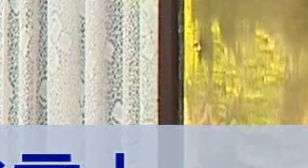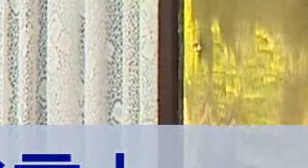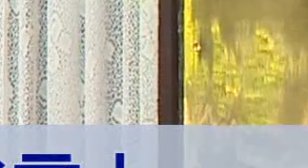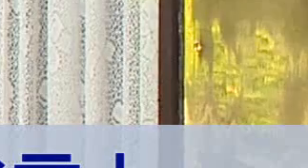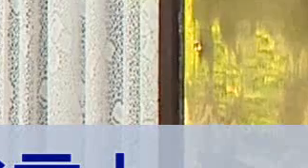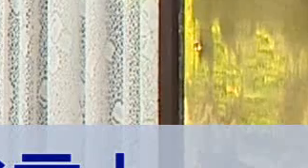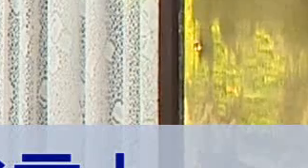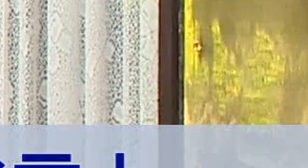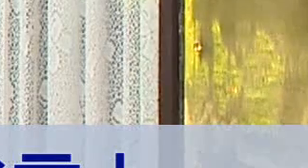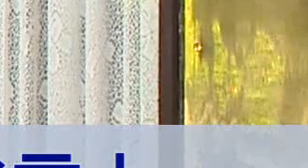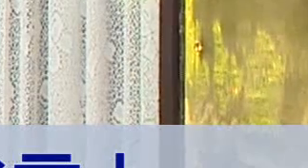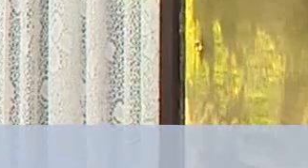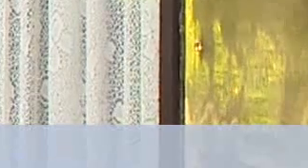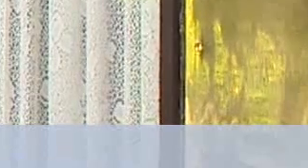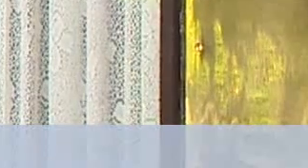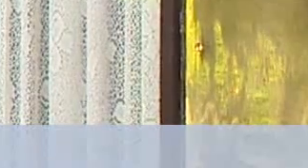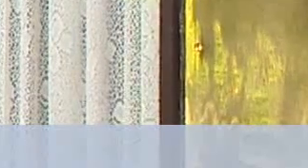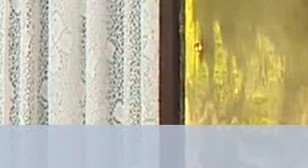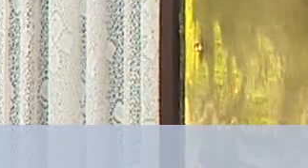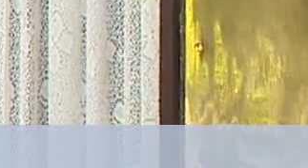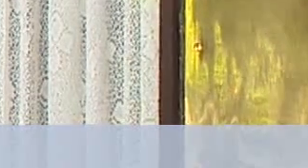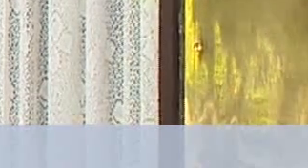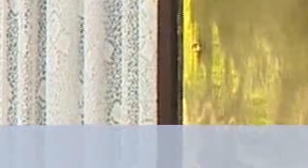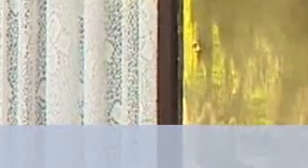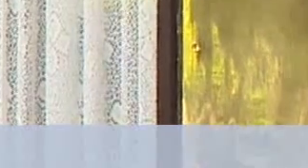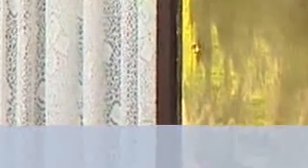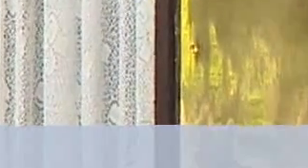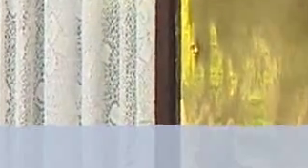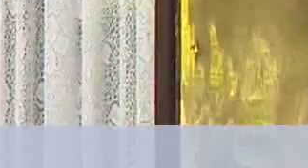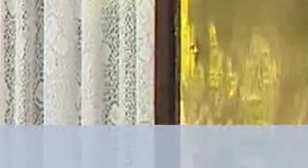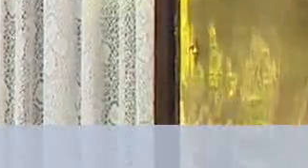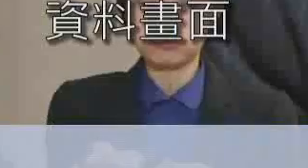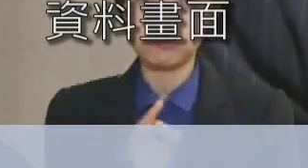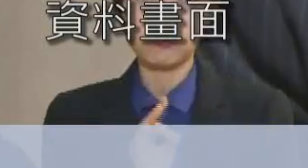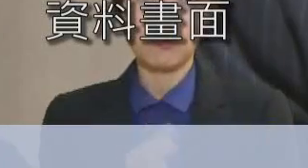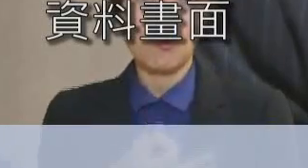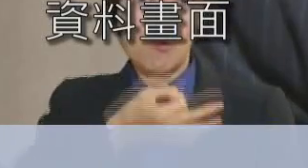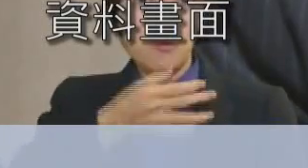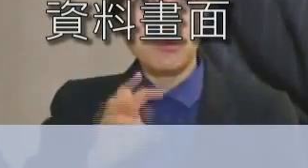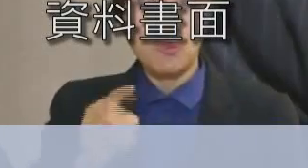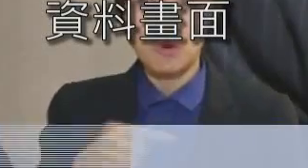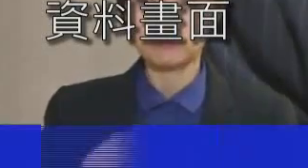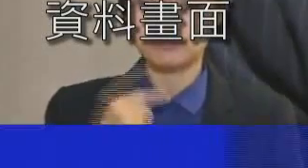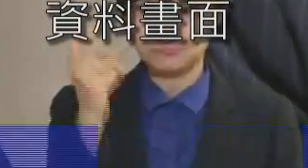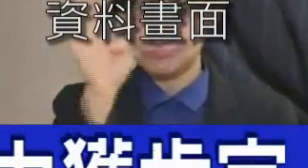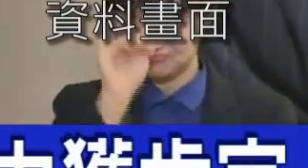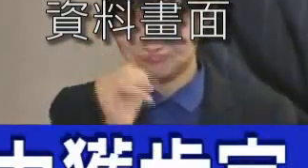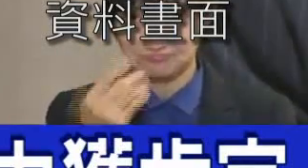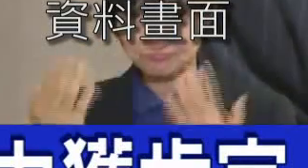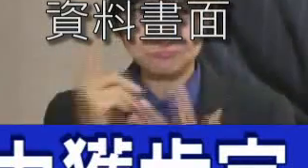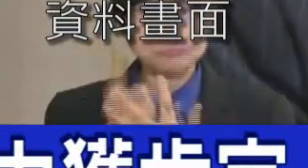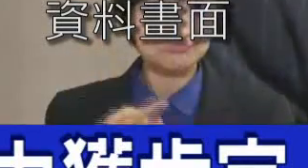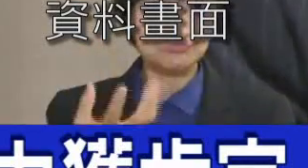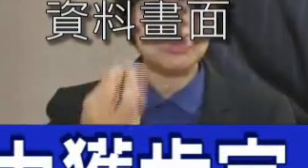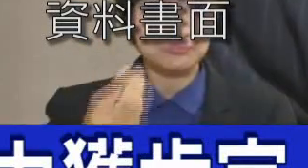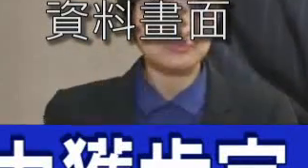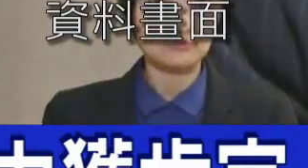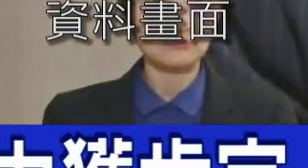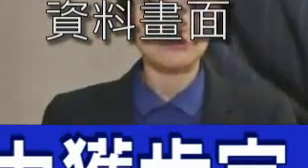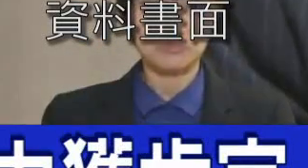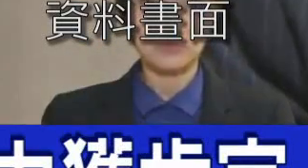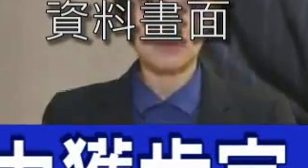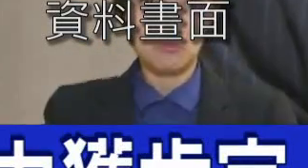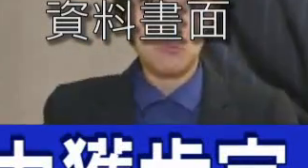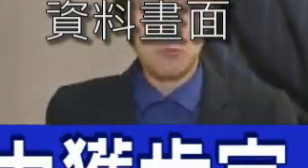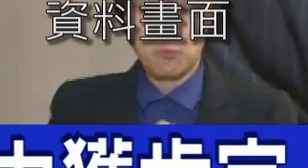政院的发言人将会是一个非常适合很优秀的发言人。 执政党立委相当看好这项人事安排。其